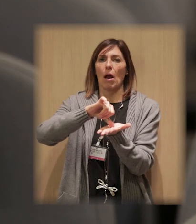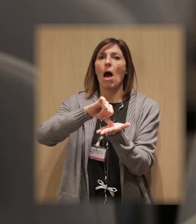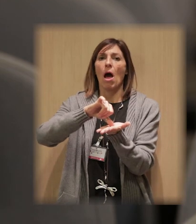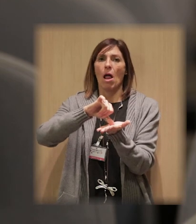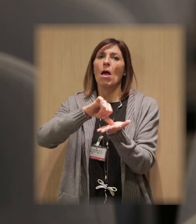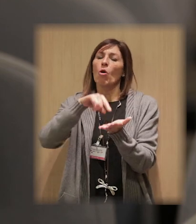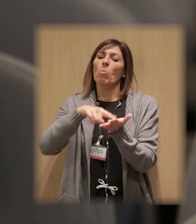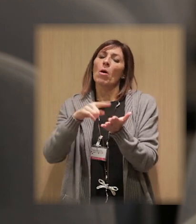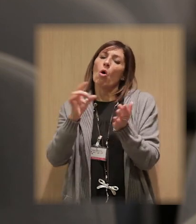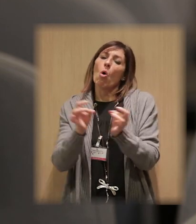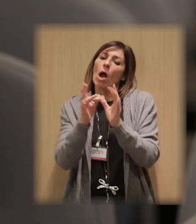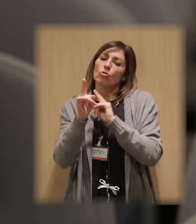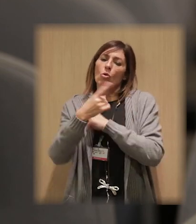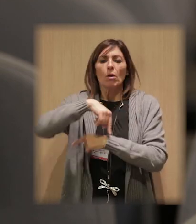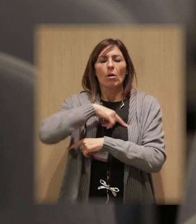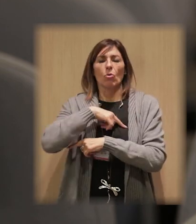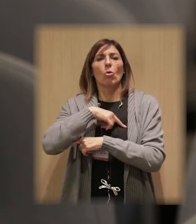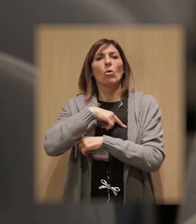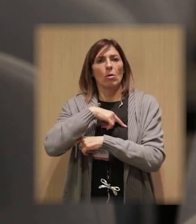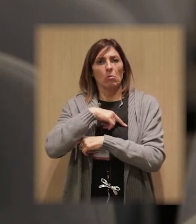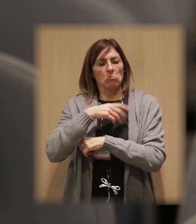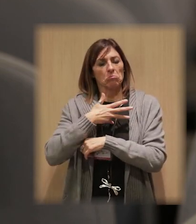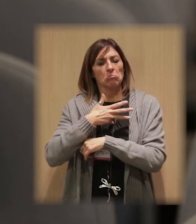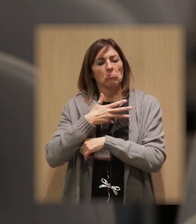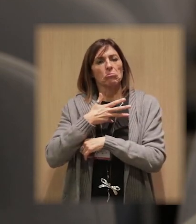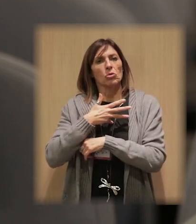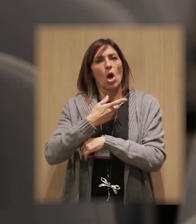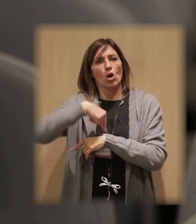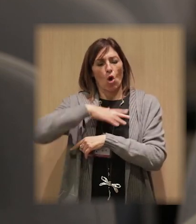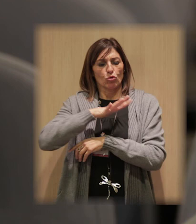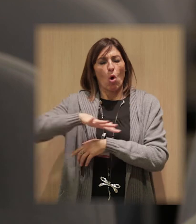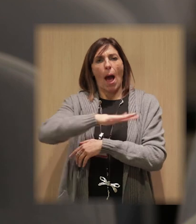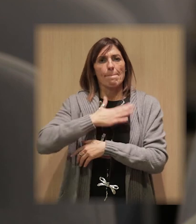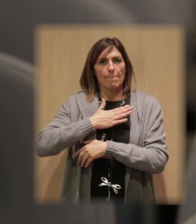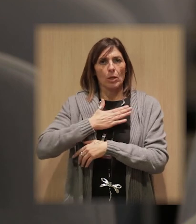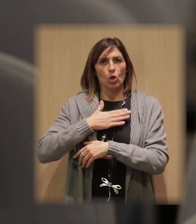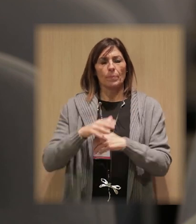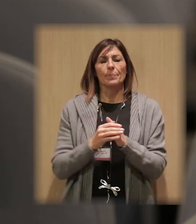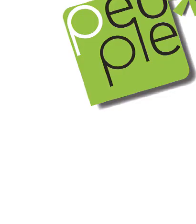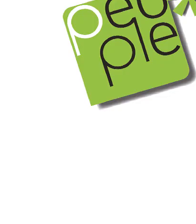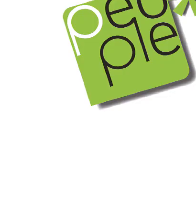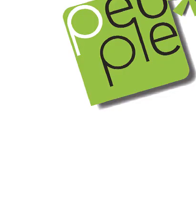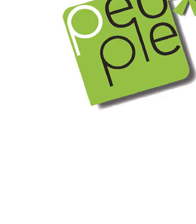nelle opportunità che poi andiamo ad avere nel nostro ambito.